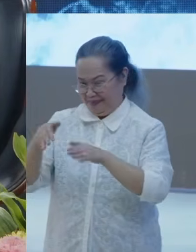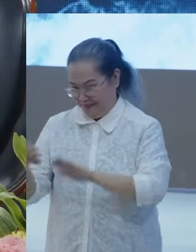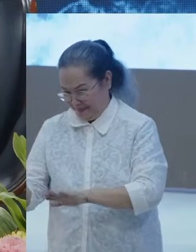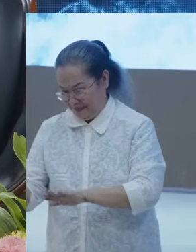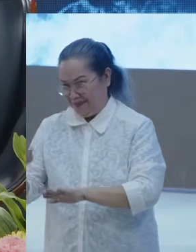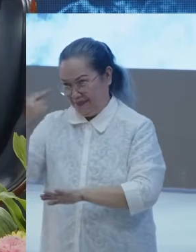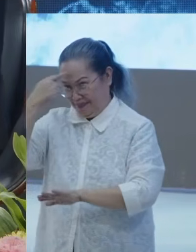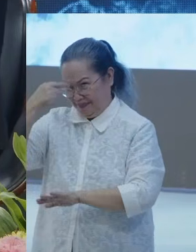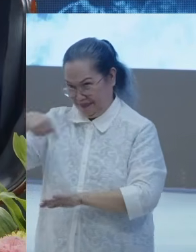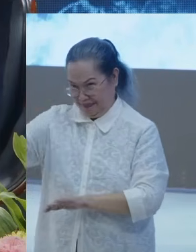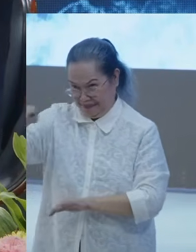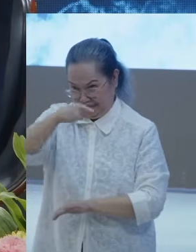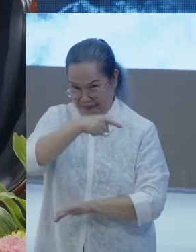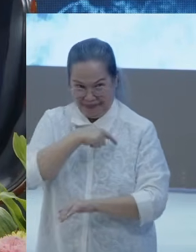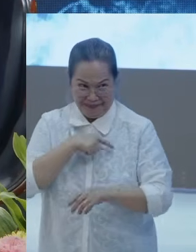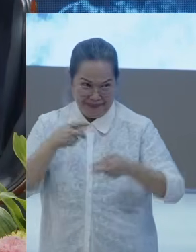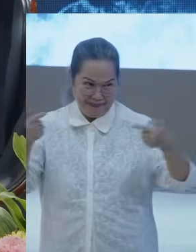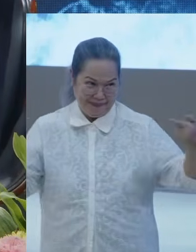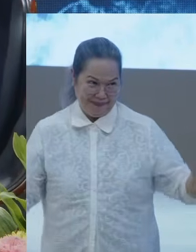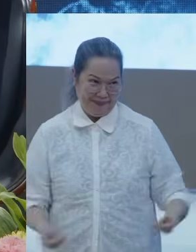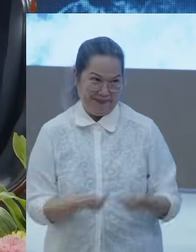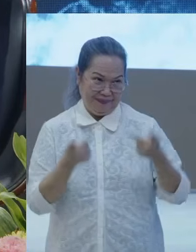sa ating kasalanan.